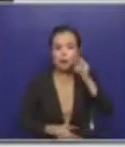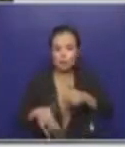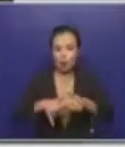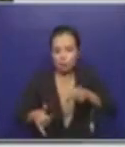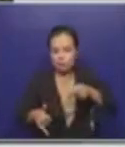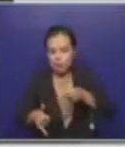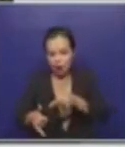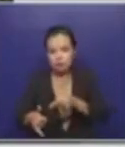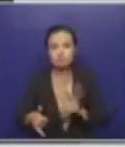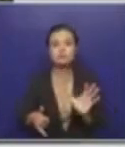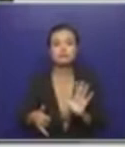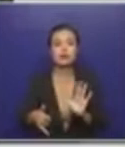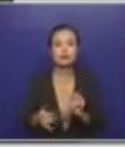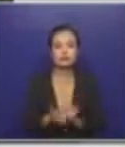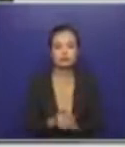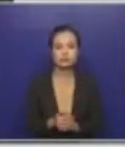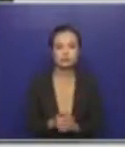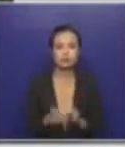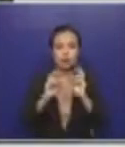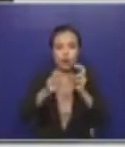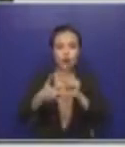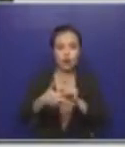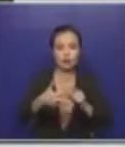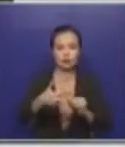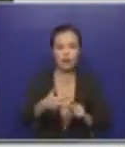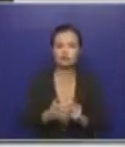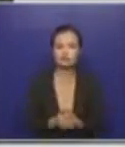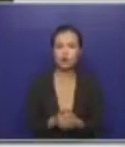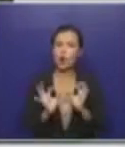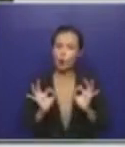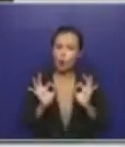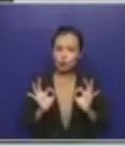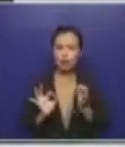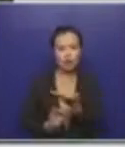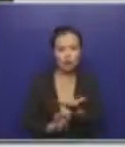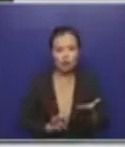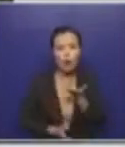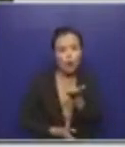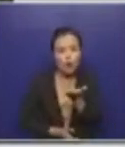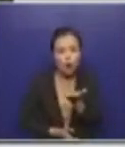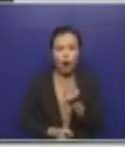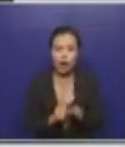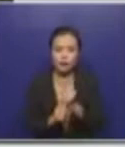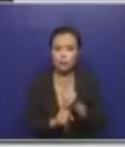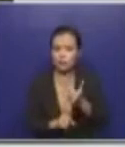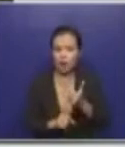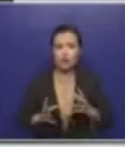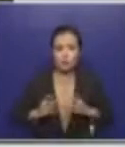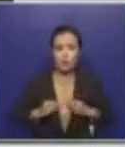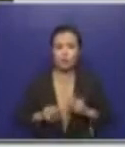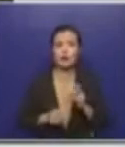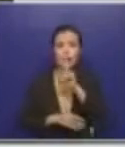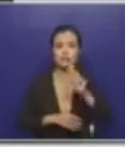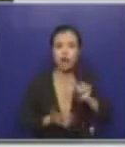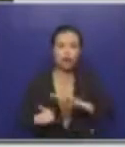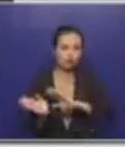นผมขอท่านประธานว่า3ข้อเนี่ยครับผมไม่ขัดข้องที่น้องๆ นักศึกษาจะเรียกร้องมานะครับการยุบสภาผม